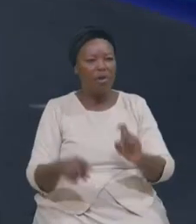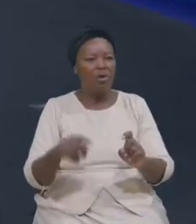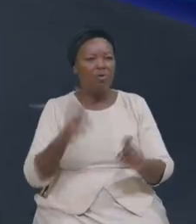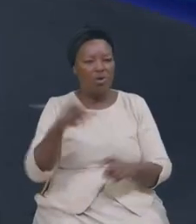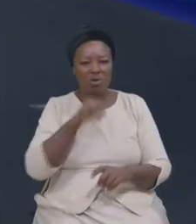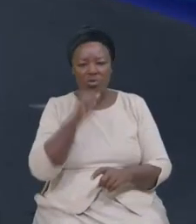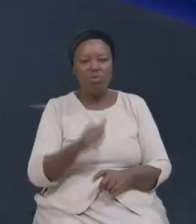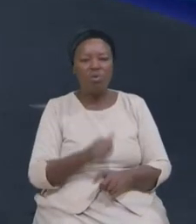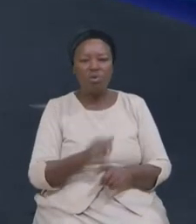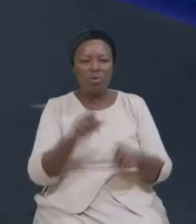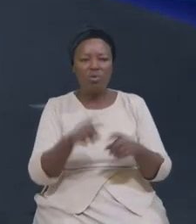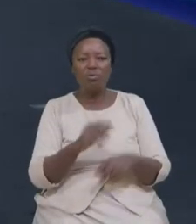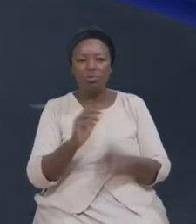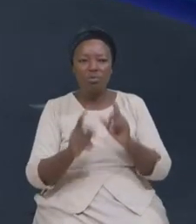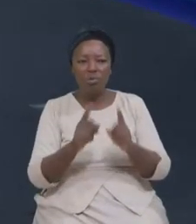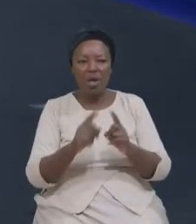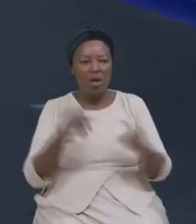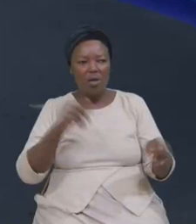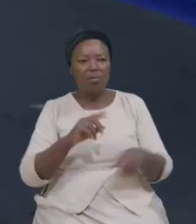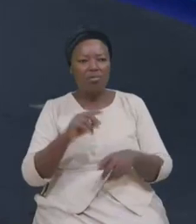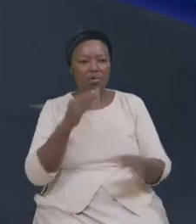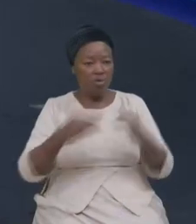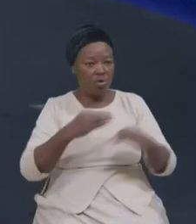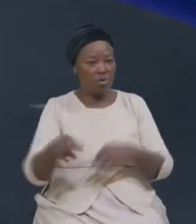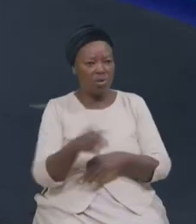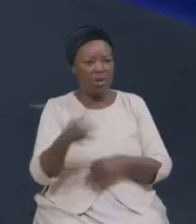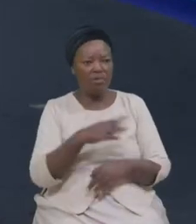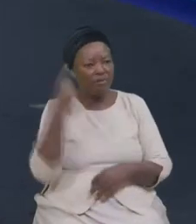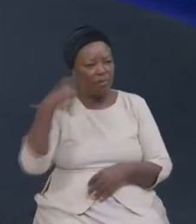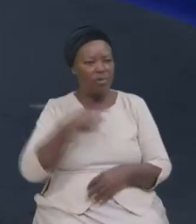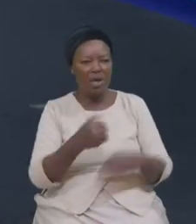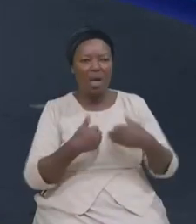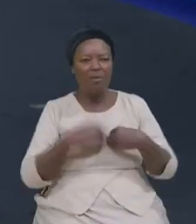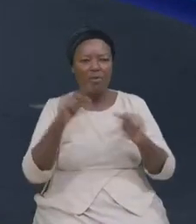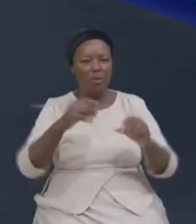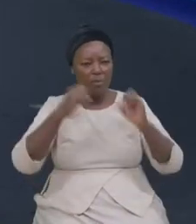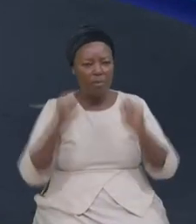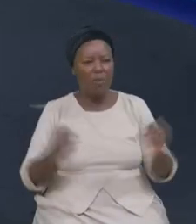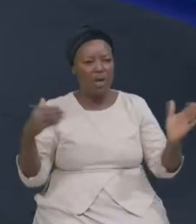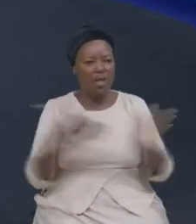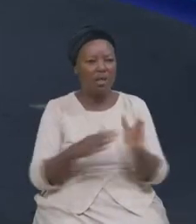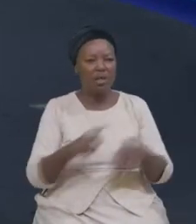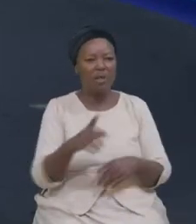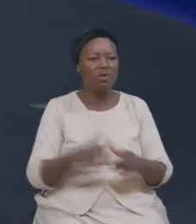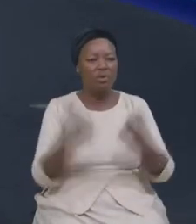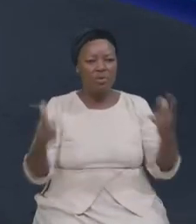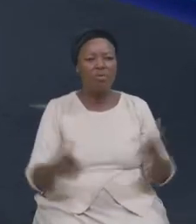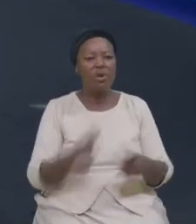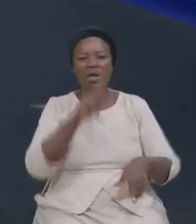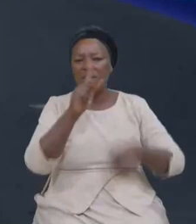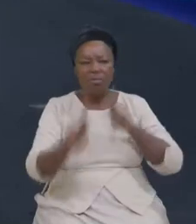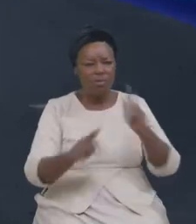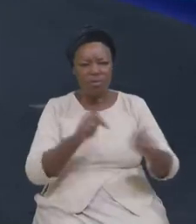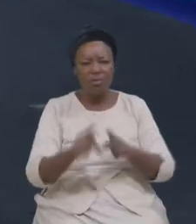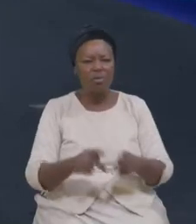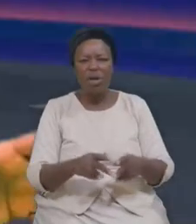Car nous sommes sans force devant cette multitude nombreuse qui s'avance contre nous. C'était une grande multitude de personnes, une